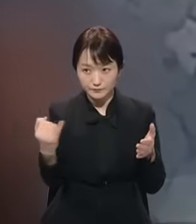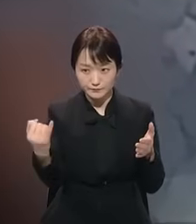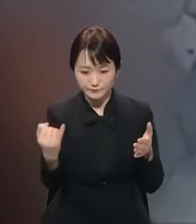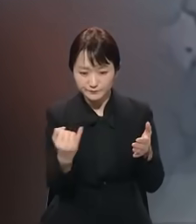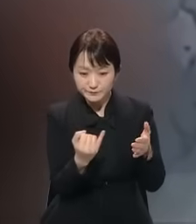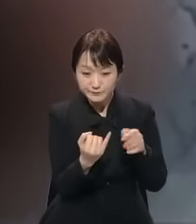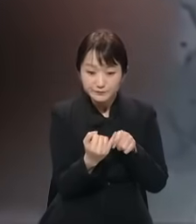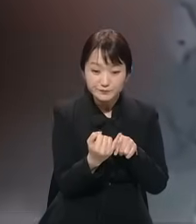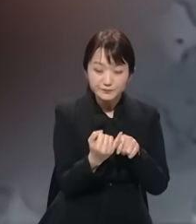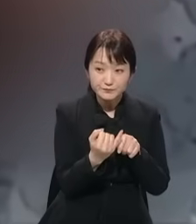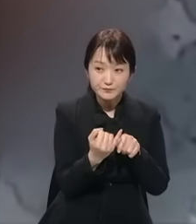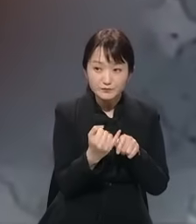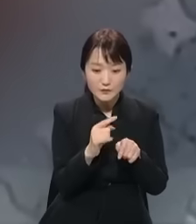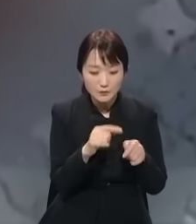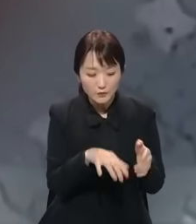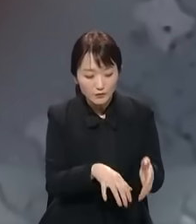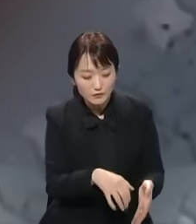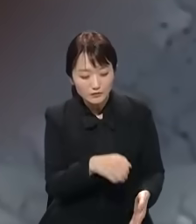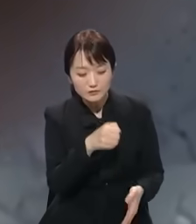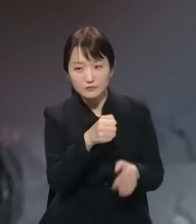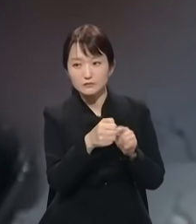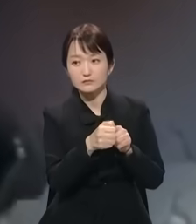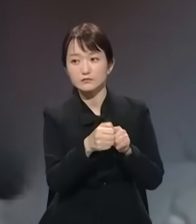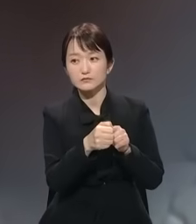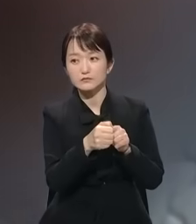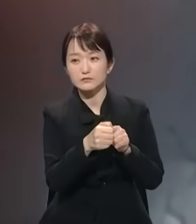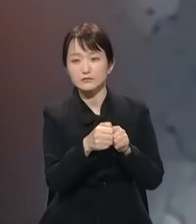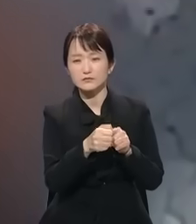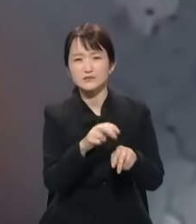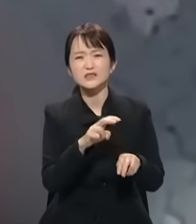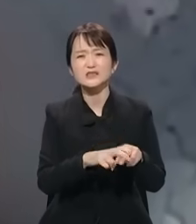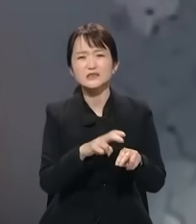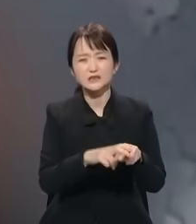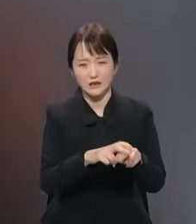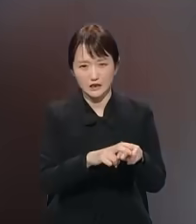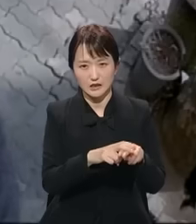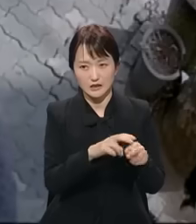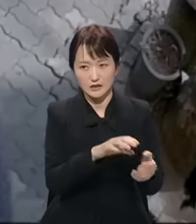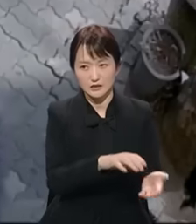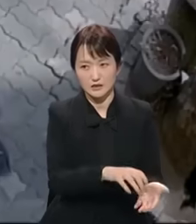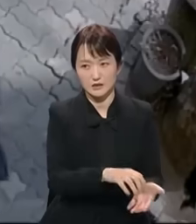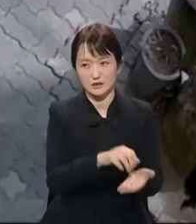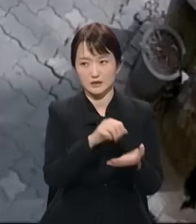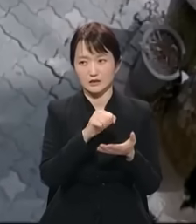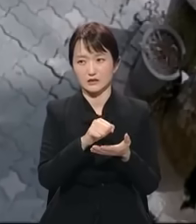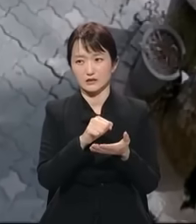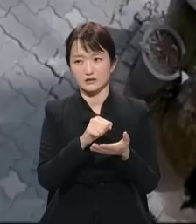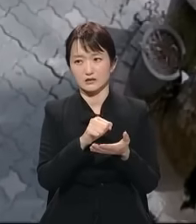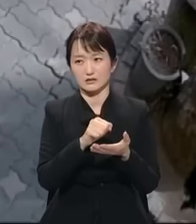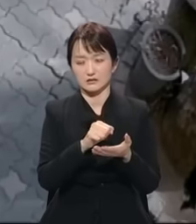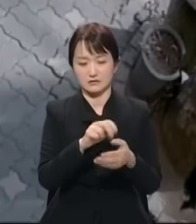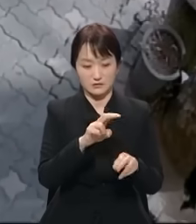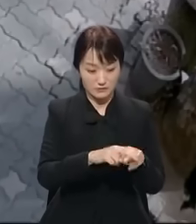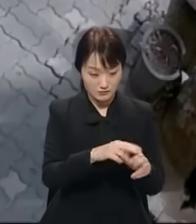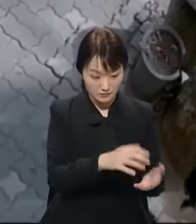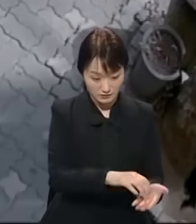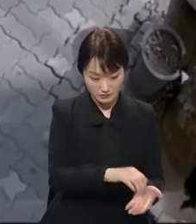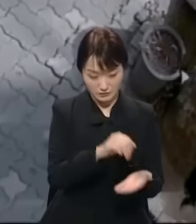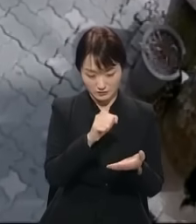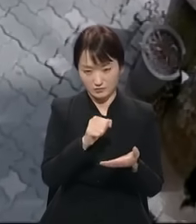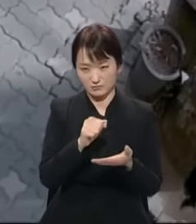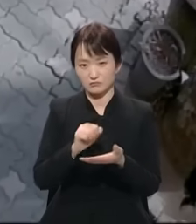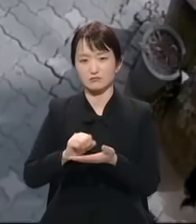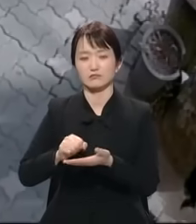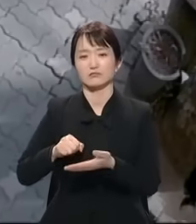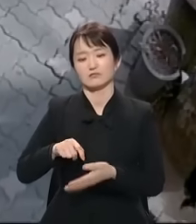꼼지락꼼지락. 마침내 무언가를 집어드는데 그렇습니다. 의자였습니다. 자, 보자. 요리 보고 저리 봐도 이거 완전 진짜 내